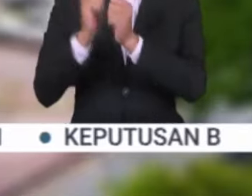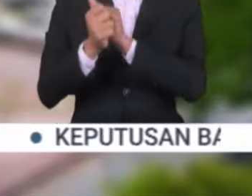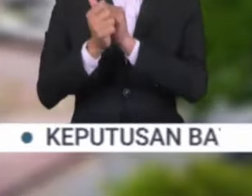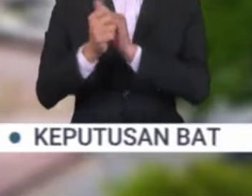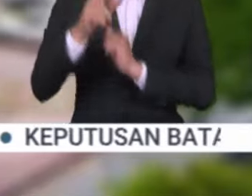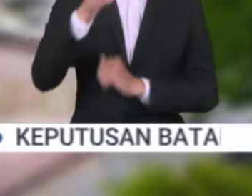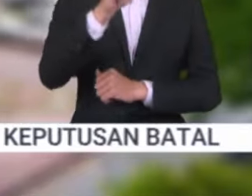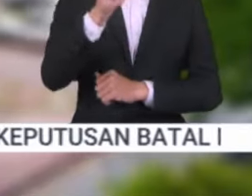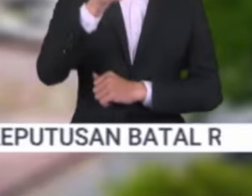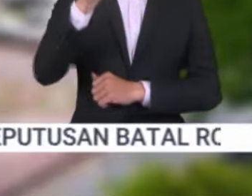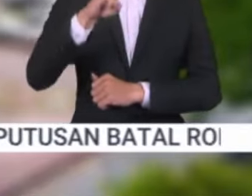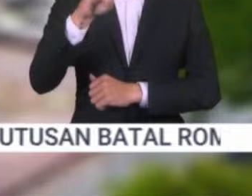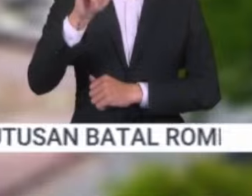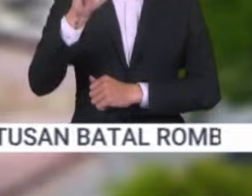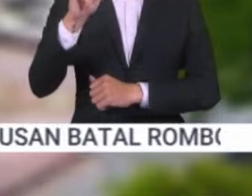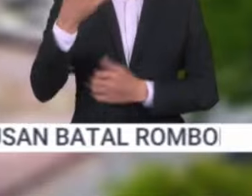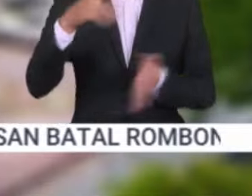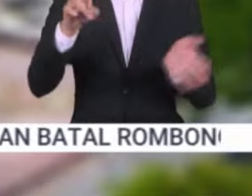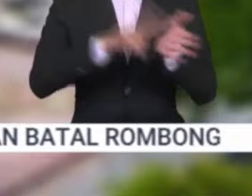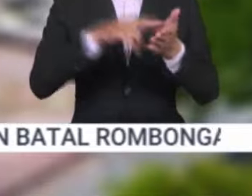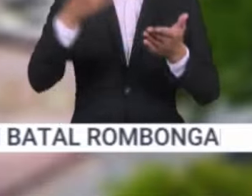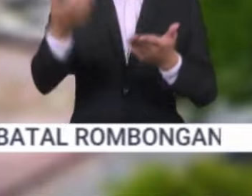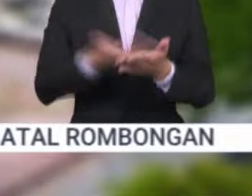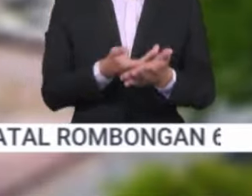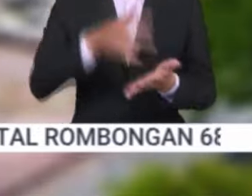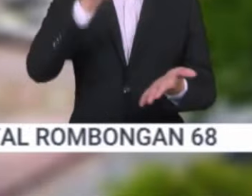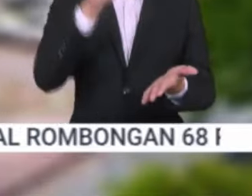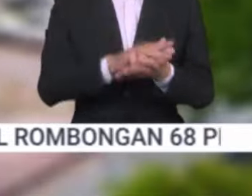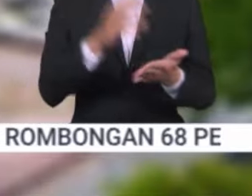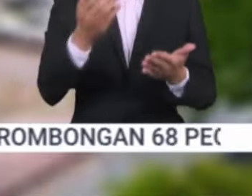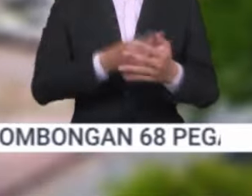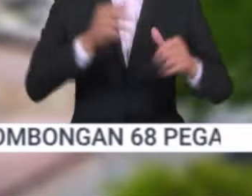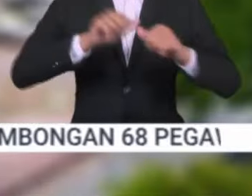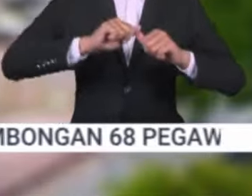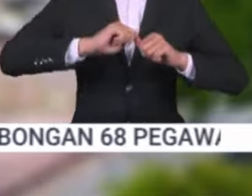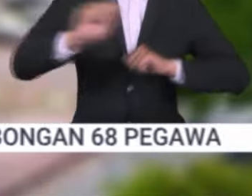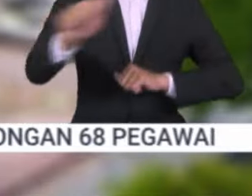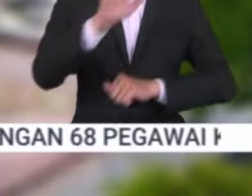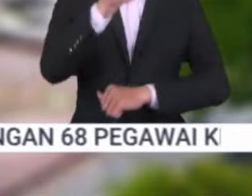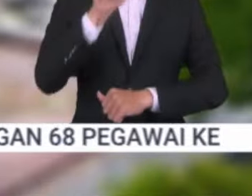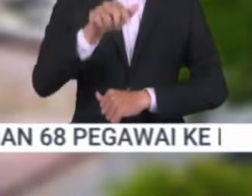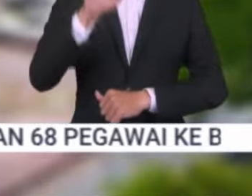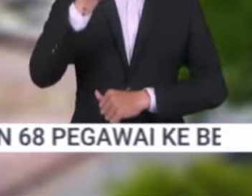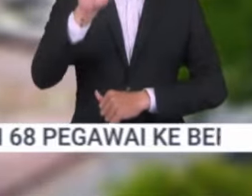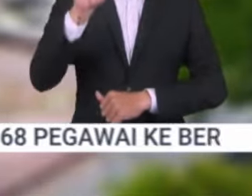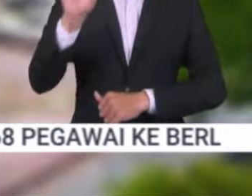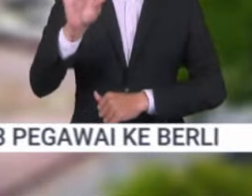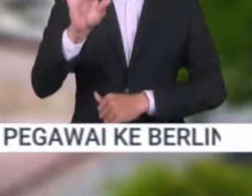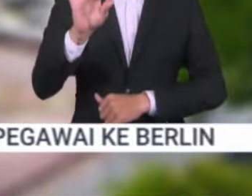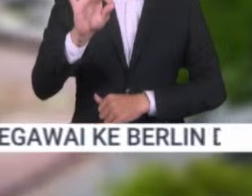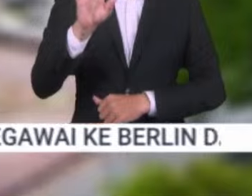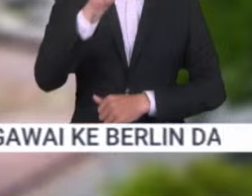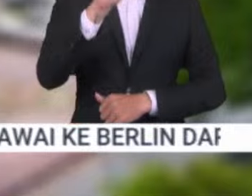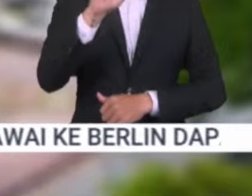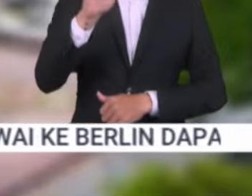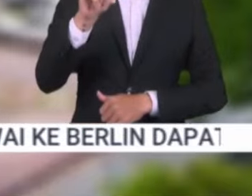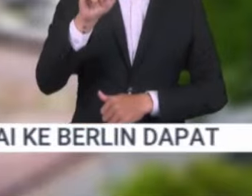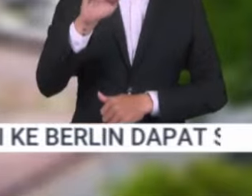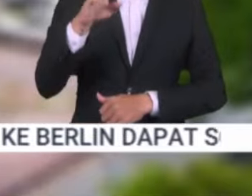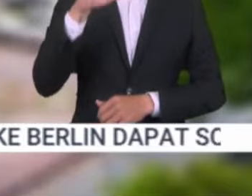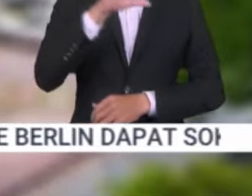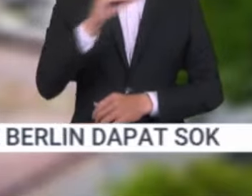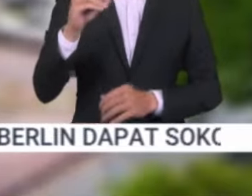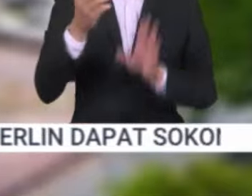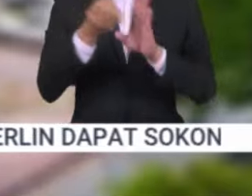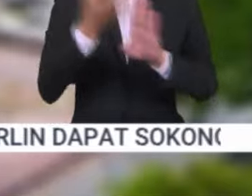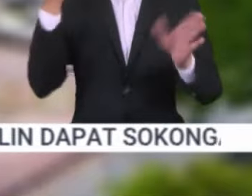Nazwan membuat kejutan selepas mencipta rekod baharu dengan lompatan sejauh 4.99 meter sekaligus memadamkan